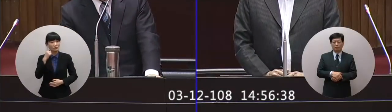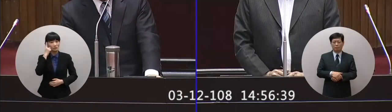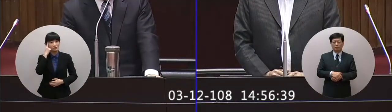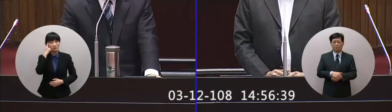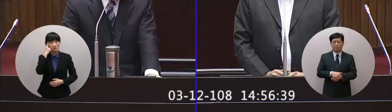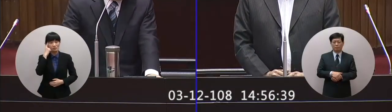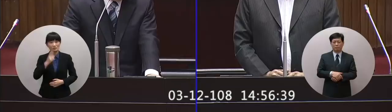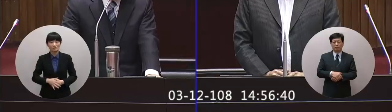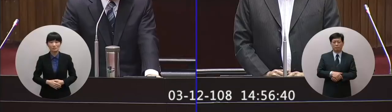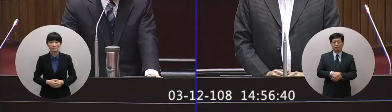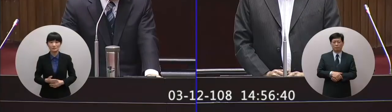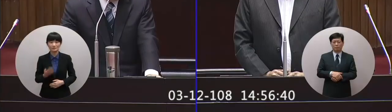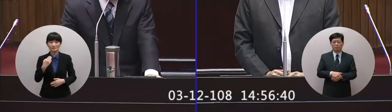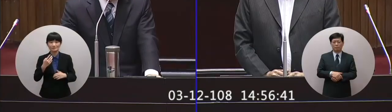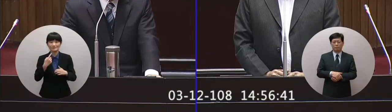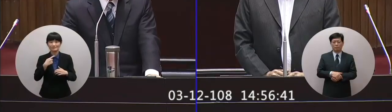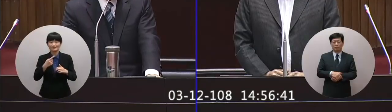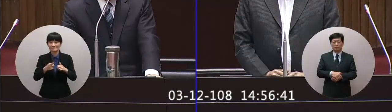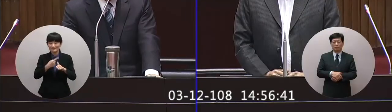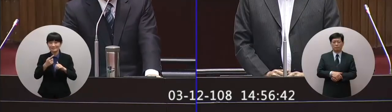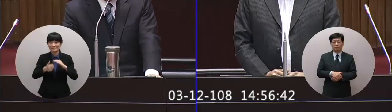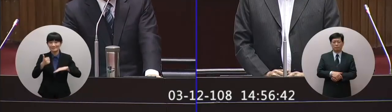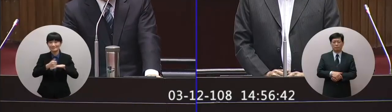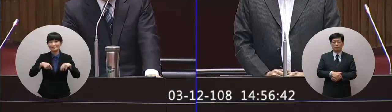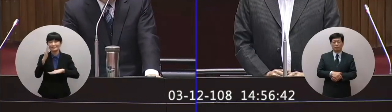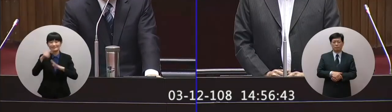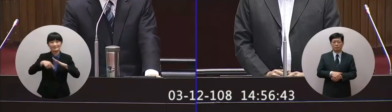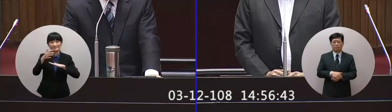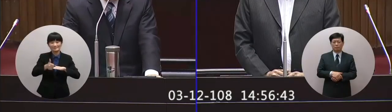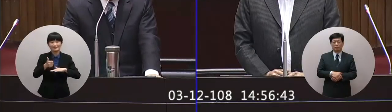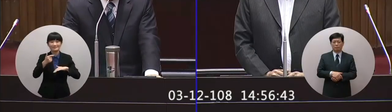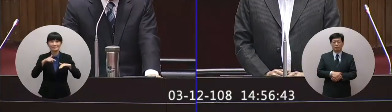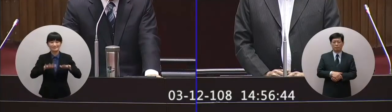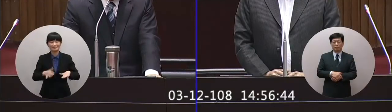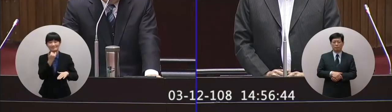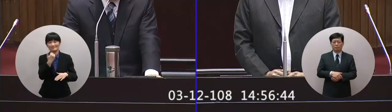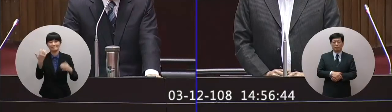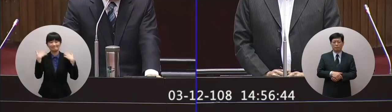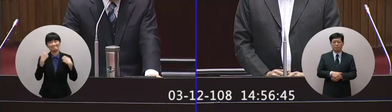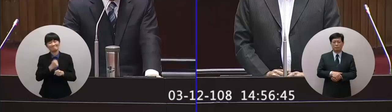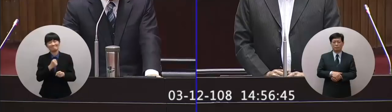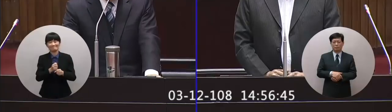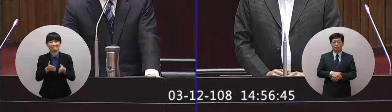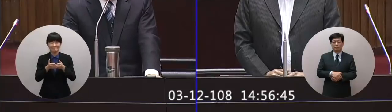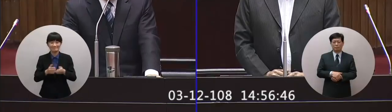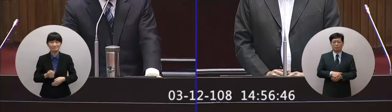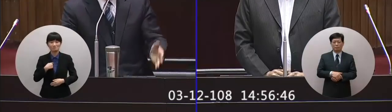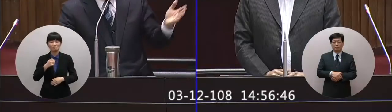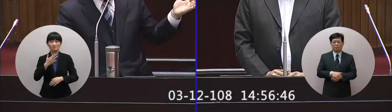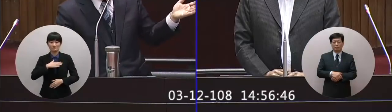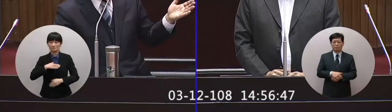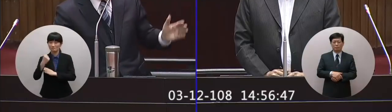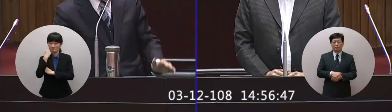讲我说第二摆搁来做行政院长，可能即马任务搁来啊啦。啊，我嘛知影爱拍